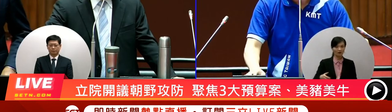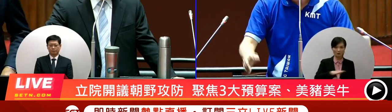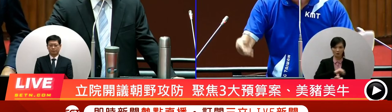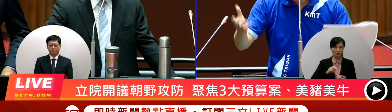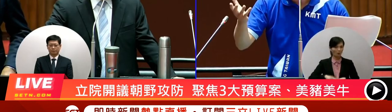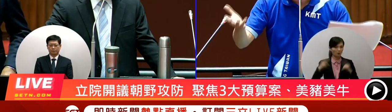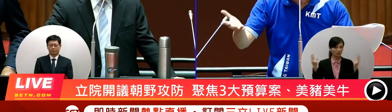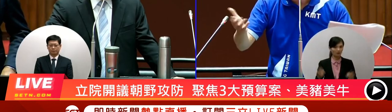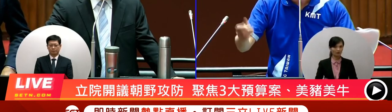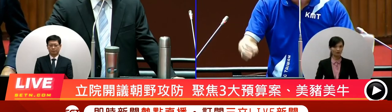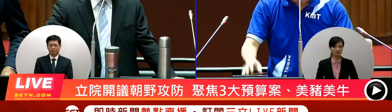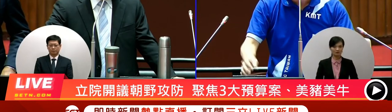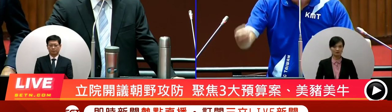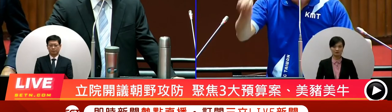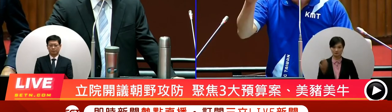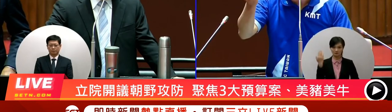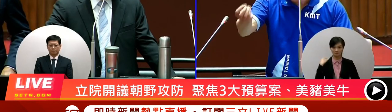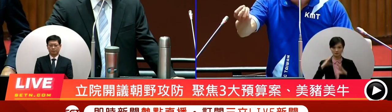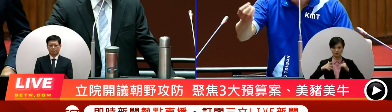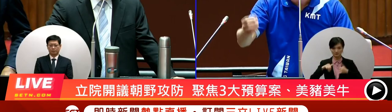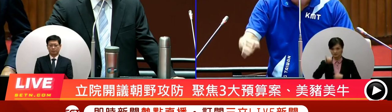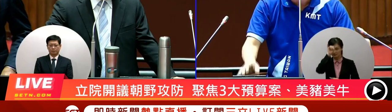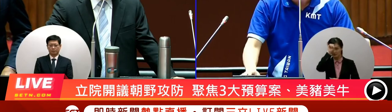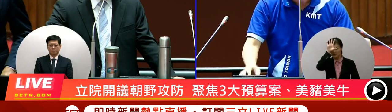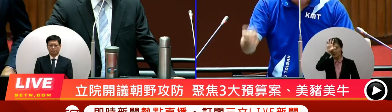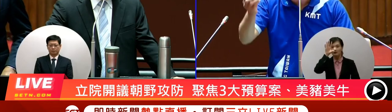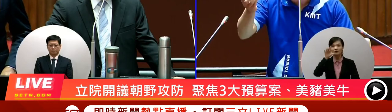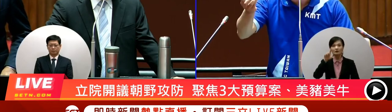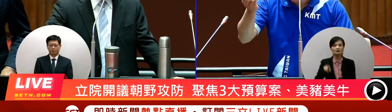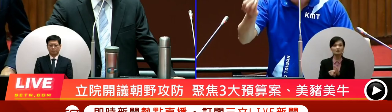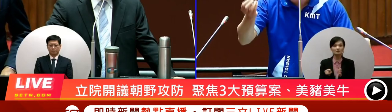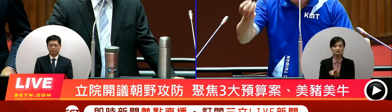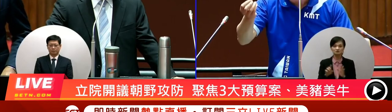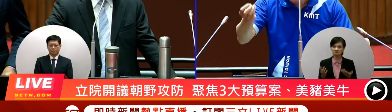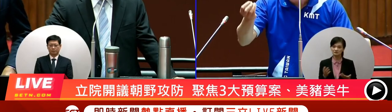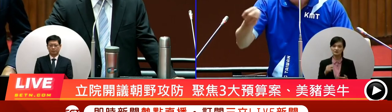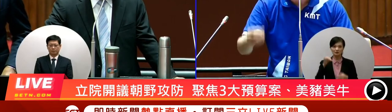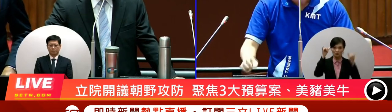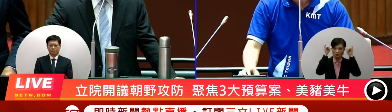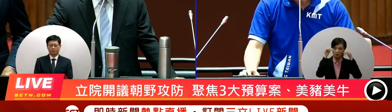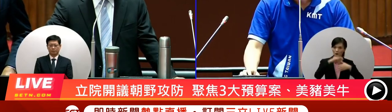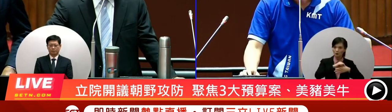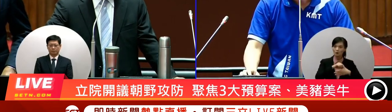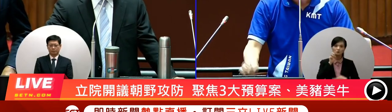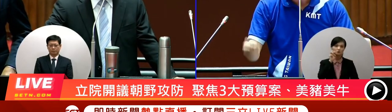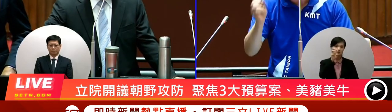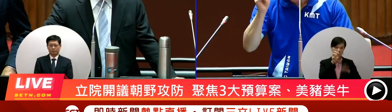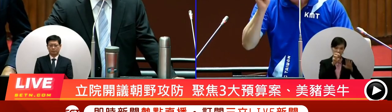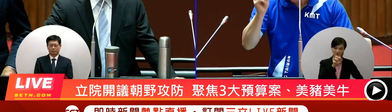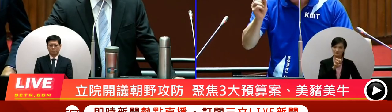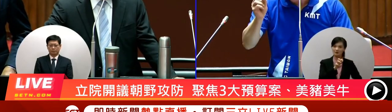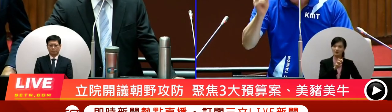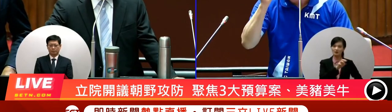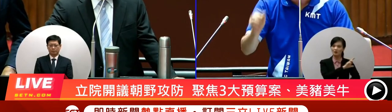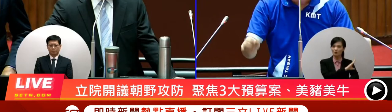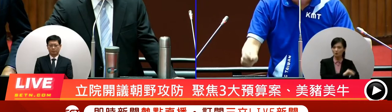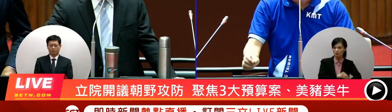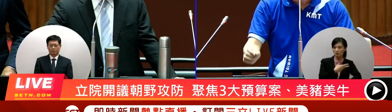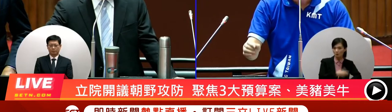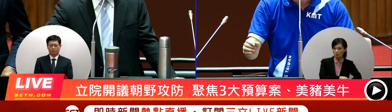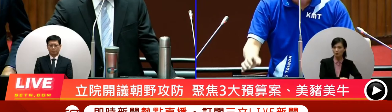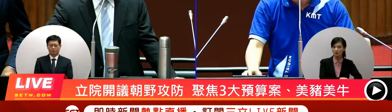我们国民党时代开放最风险最低的30个月以下的牛含瘦肉精最少